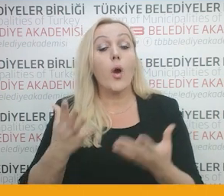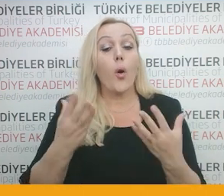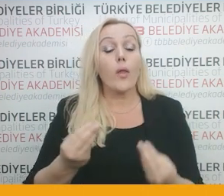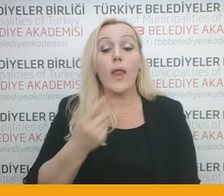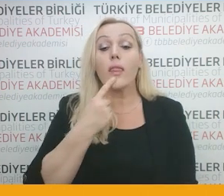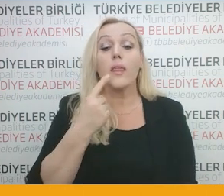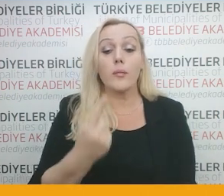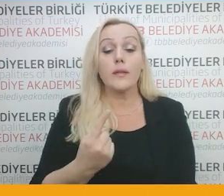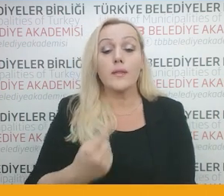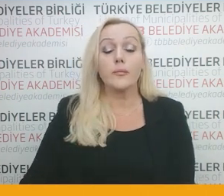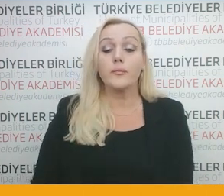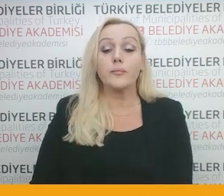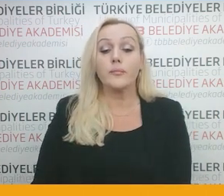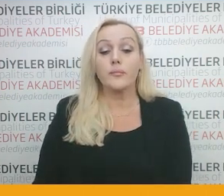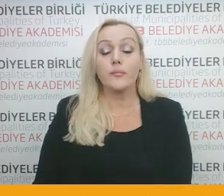okuyabiliriz.